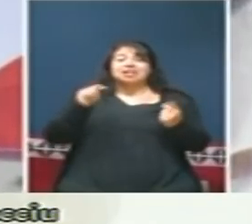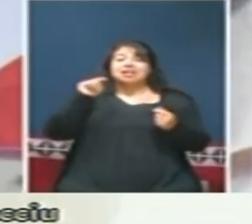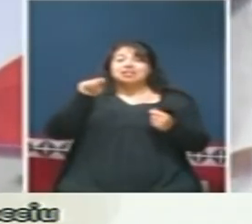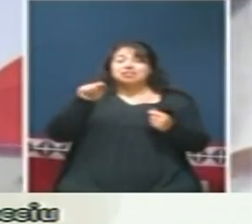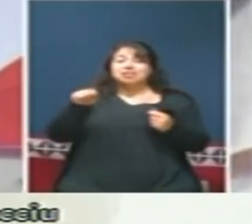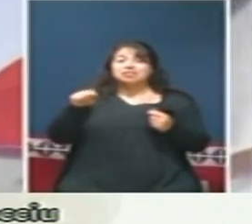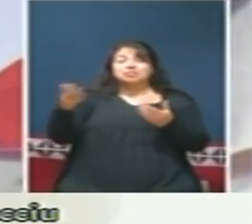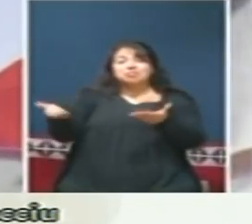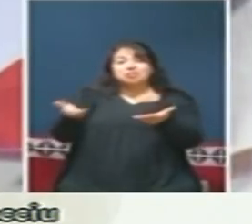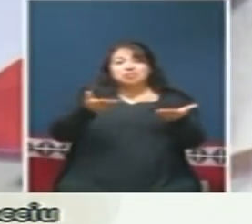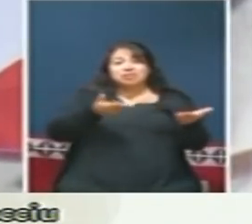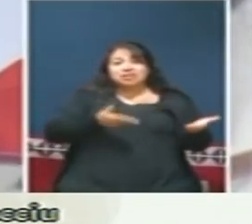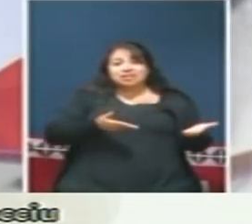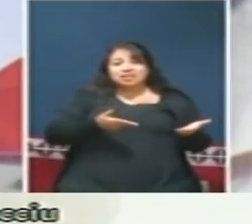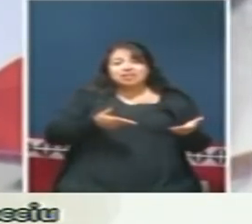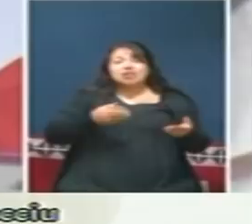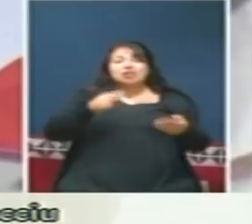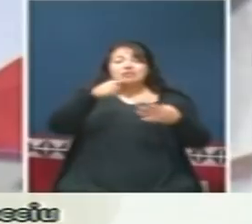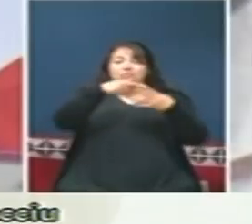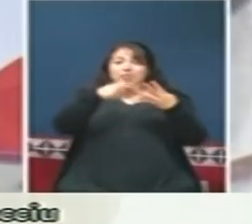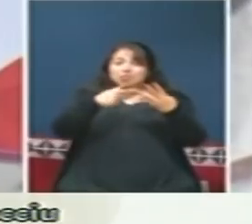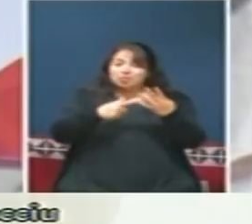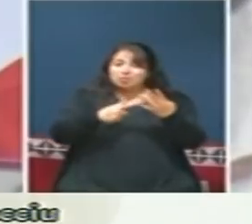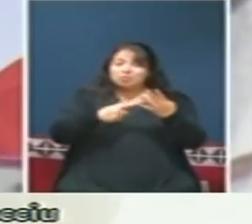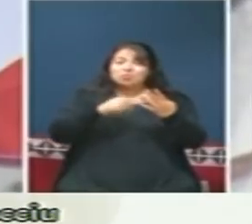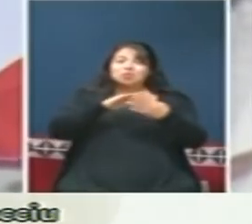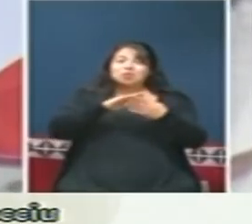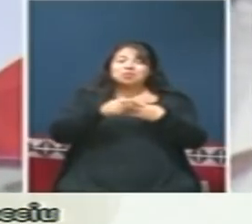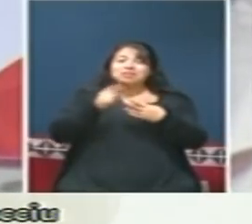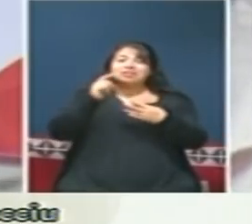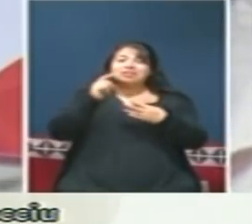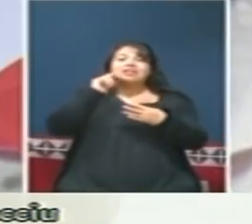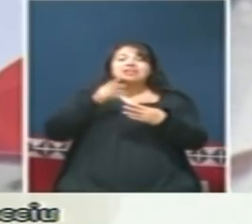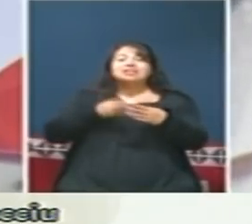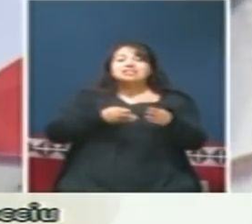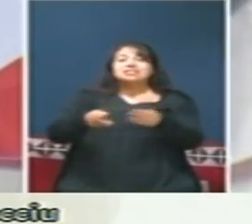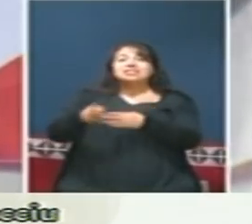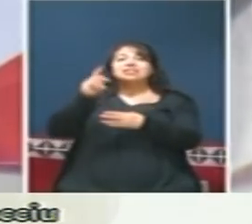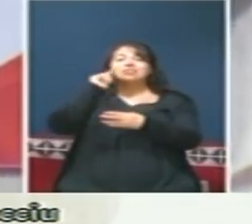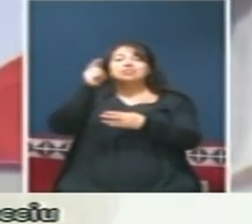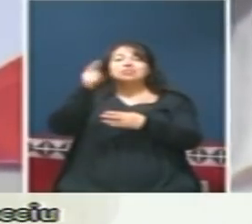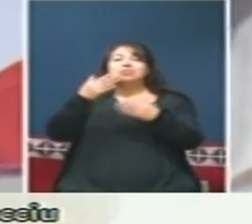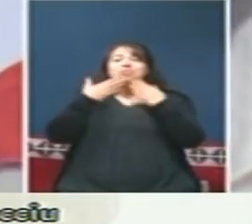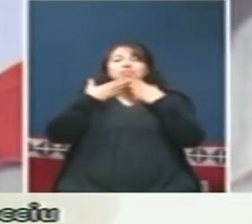le supplier comme martyr, comme bienheureux auprès de Dieu. Merci à vous.